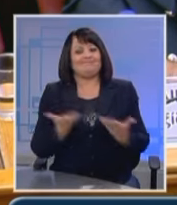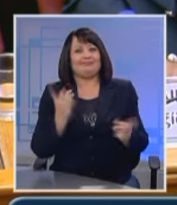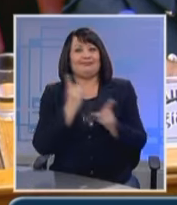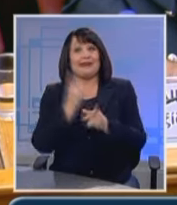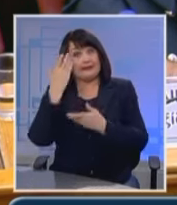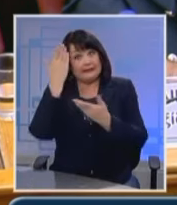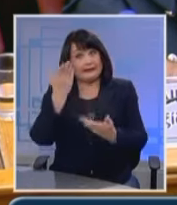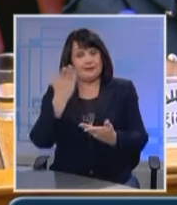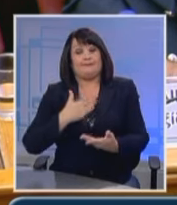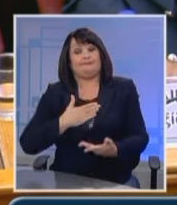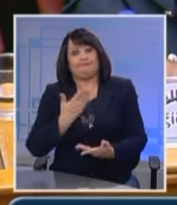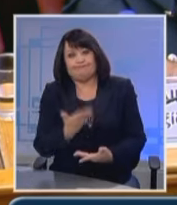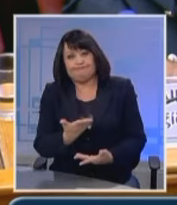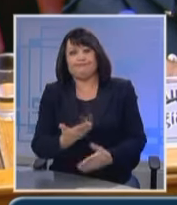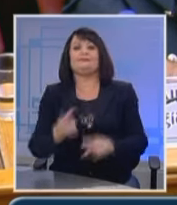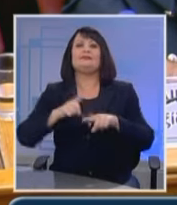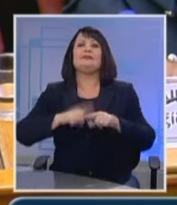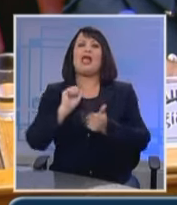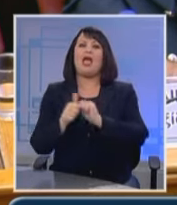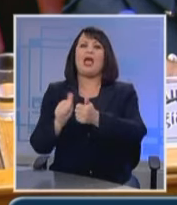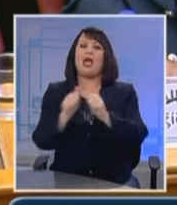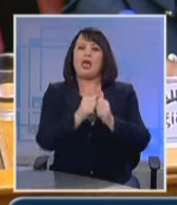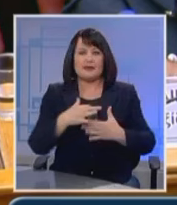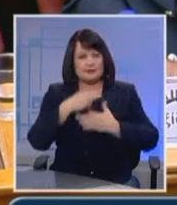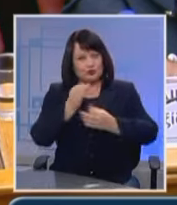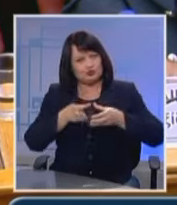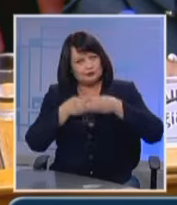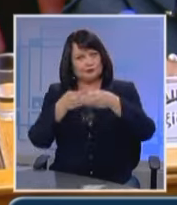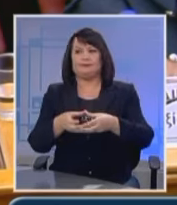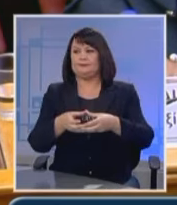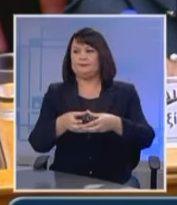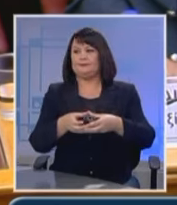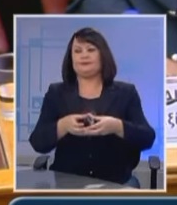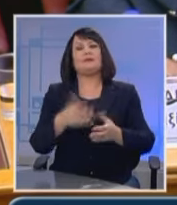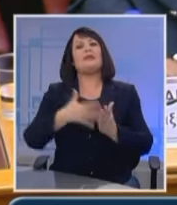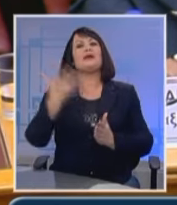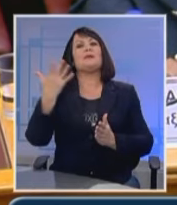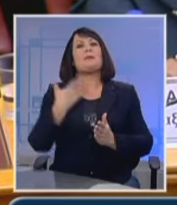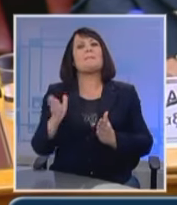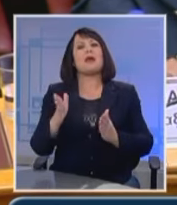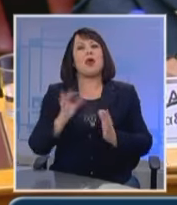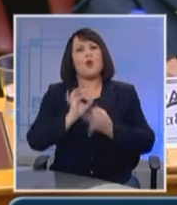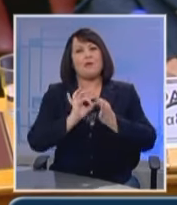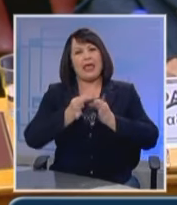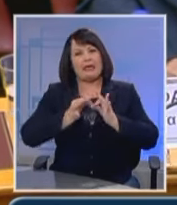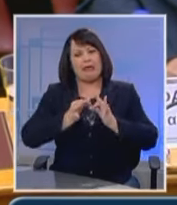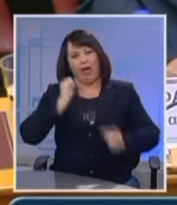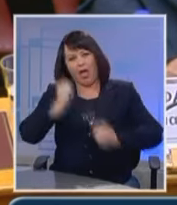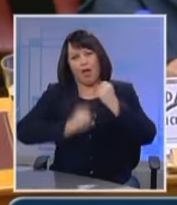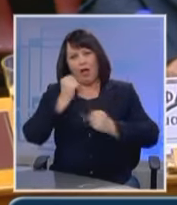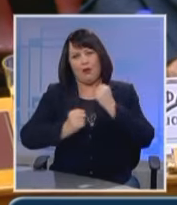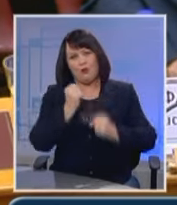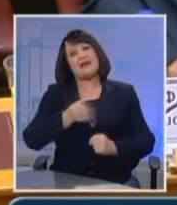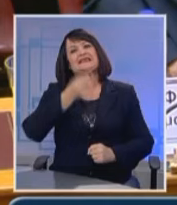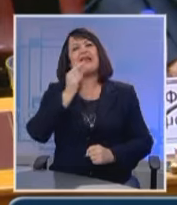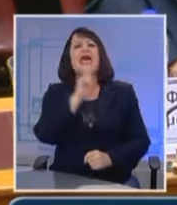τιμή. Είμαστε οι Έλληνες αθλητές που εκπροσώπησαν τη χώρα μας στους 15ους Παραολυμπιακούς Αγώνες στο Ρίο. Μα πάνω απ'